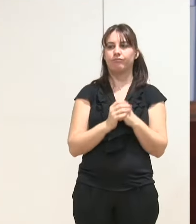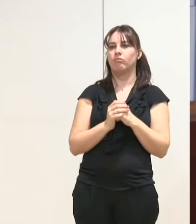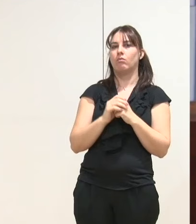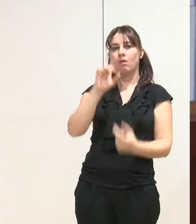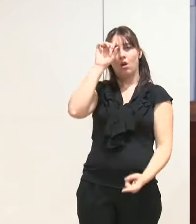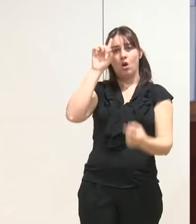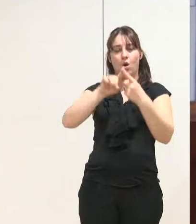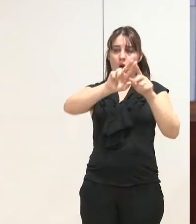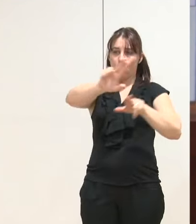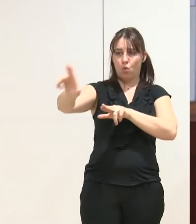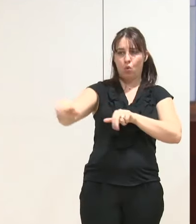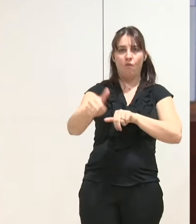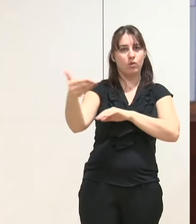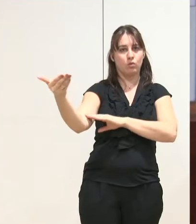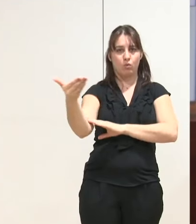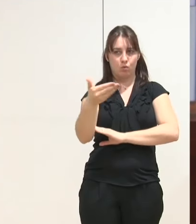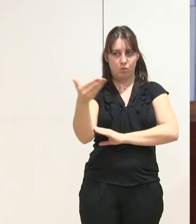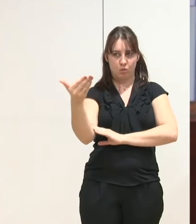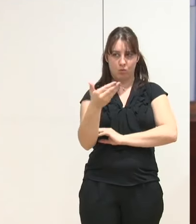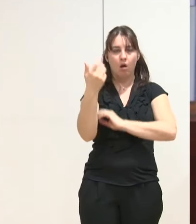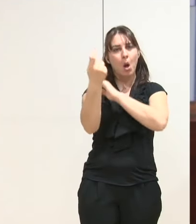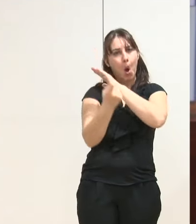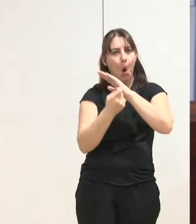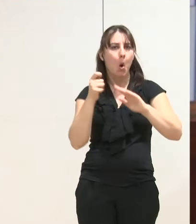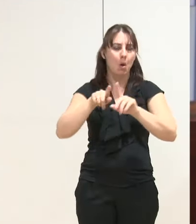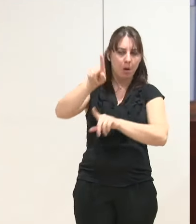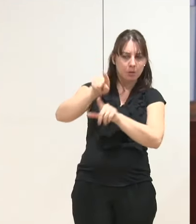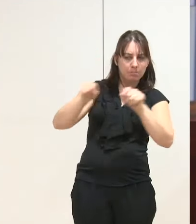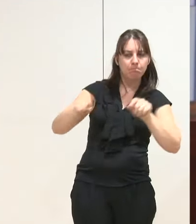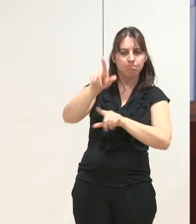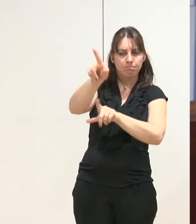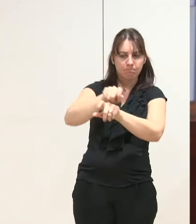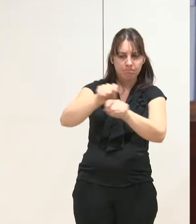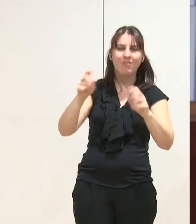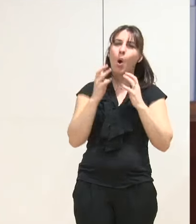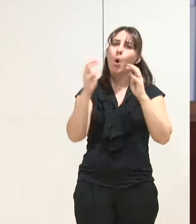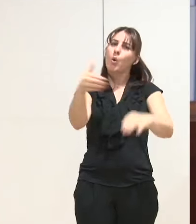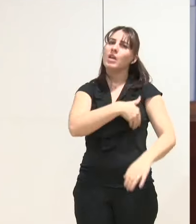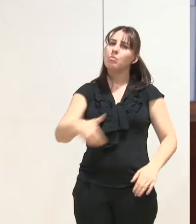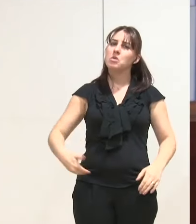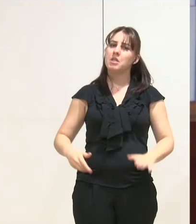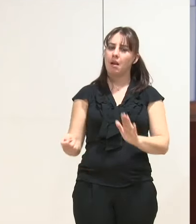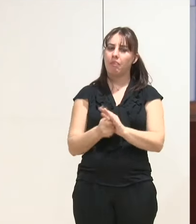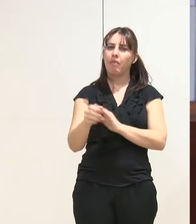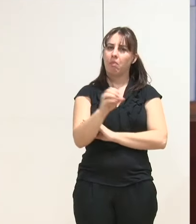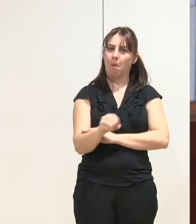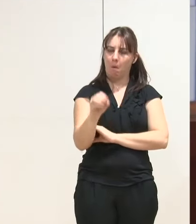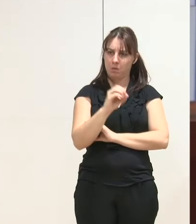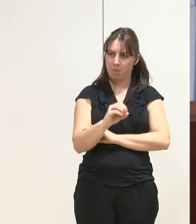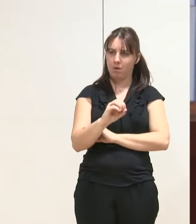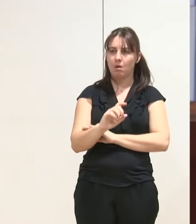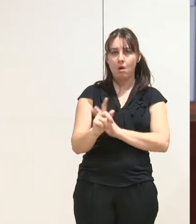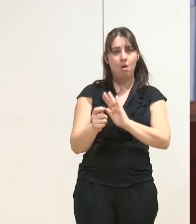et de moins sera revue par le conseil municipal d'octobre avec un